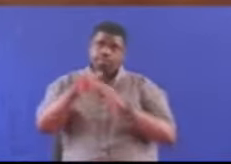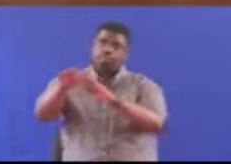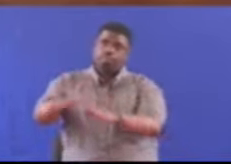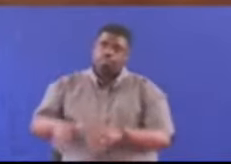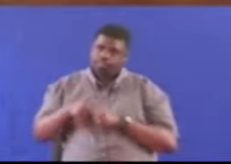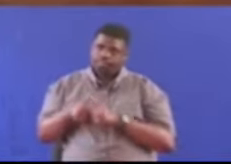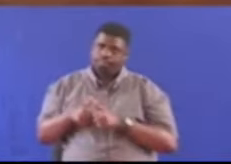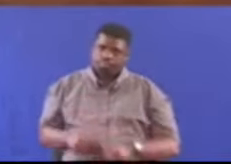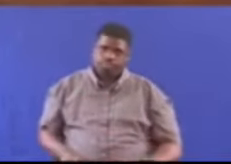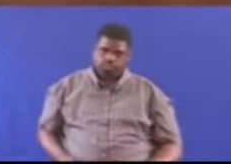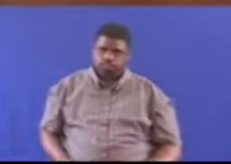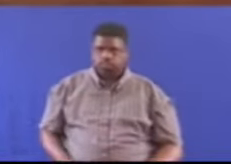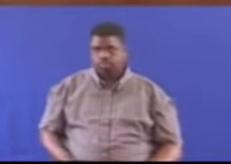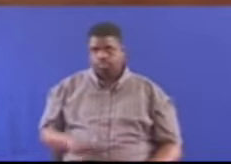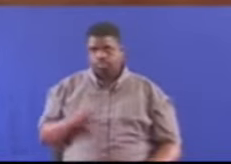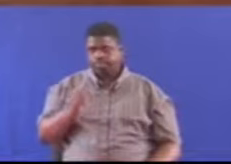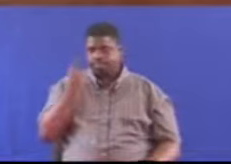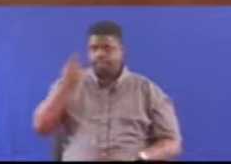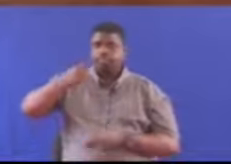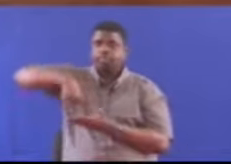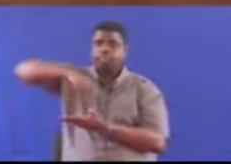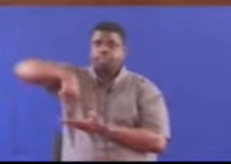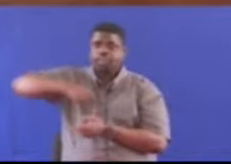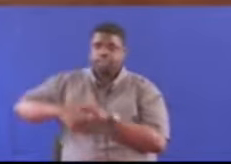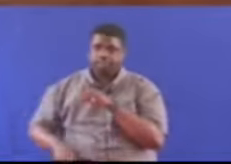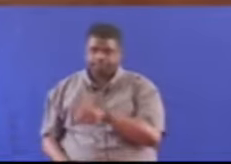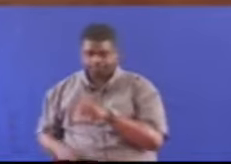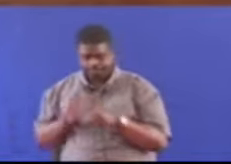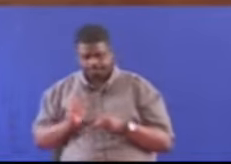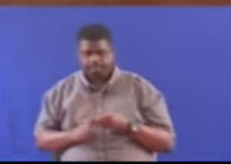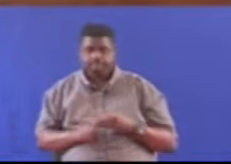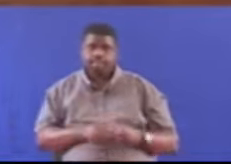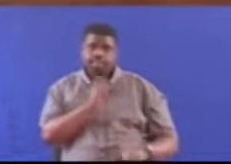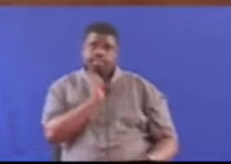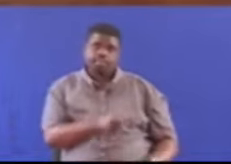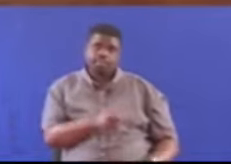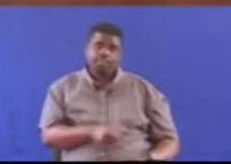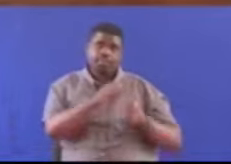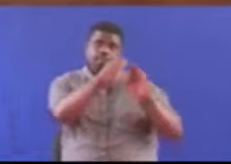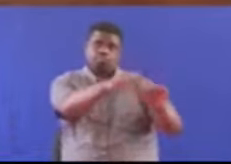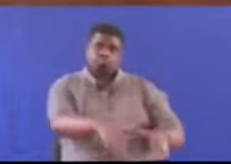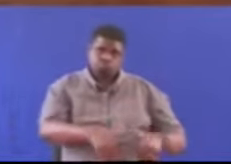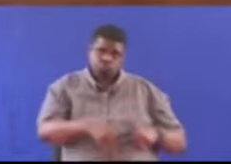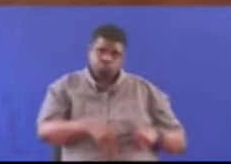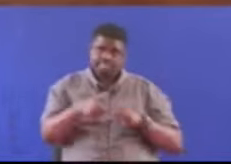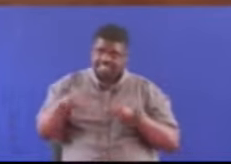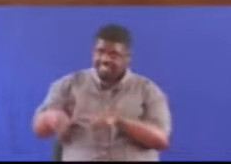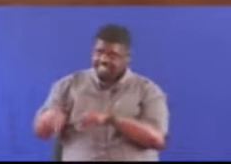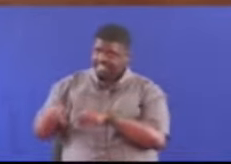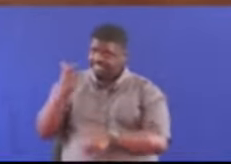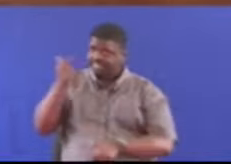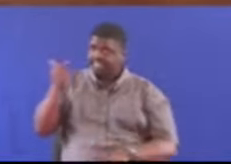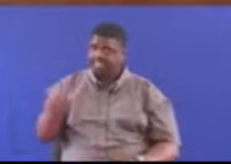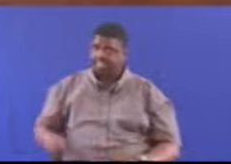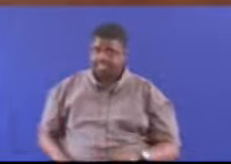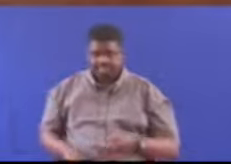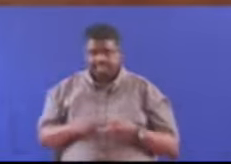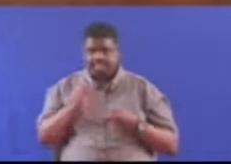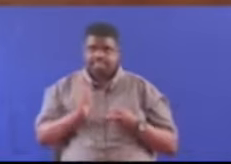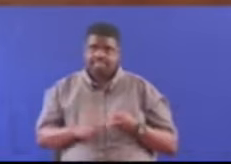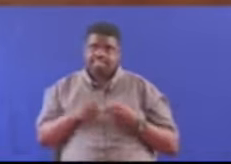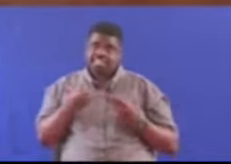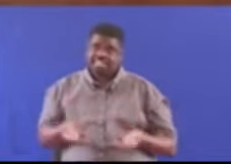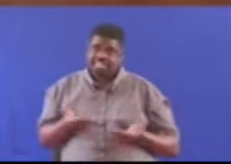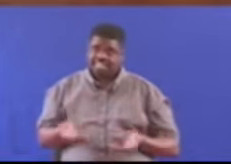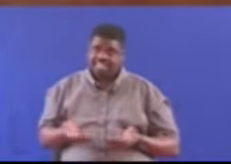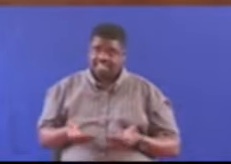Mbeya mjini, lakini pili ni spika wa bunge hili la Jamhuri ya Muungano wa Tanzania, na sasa rais